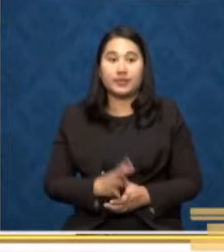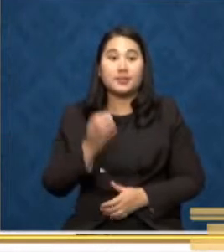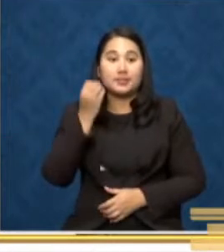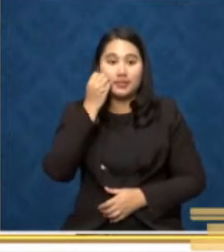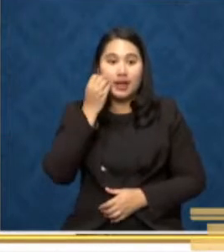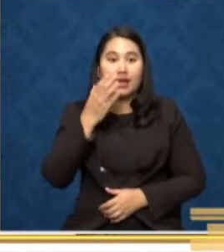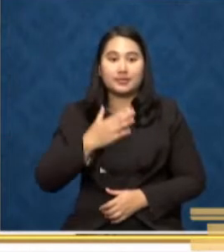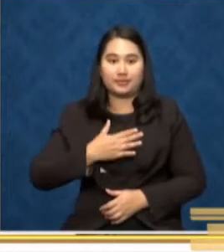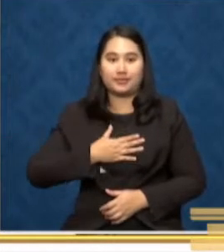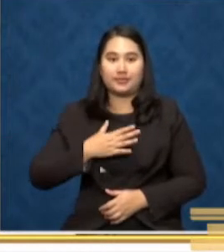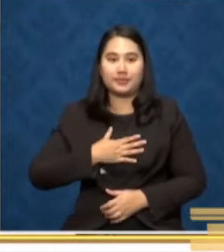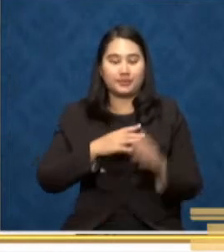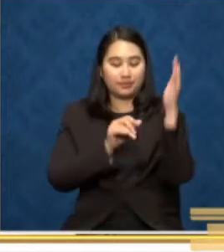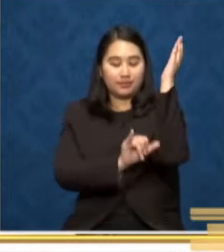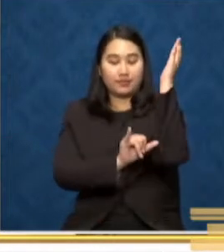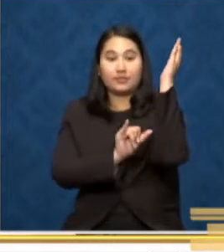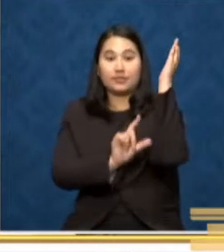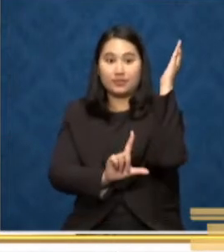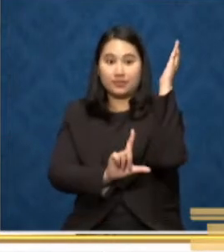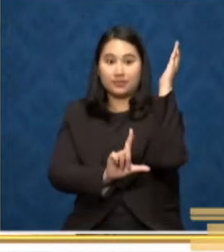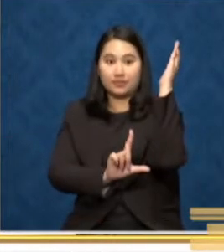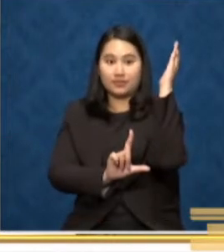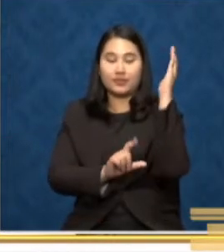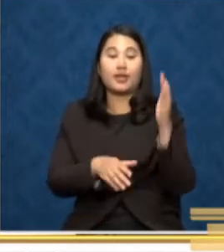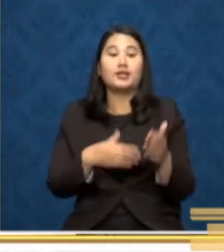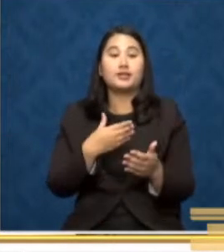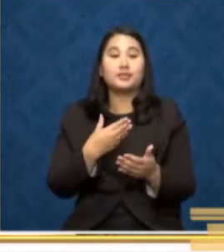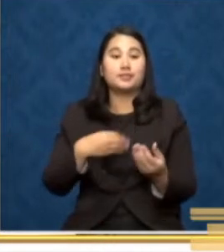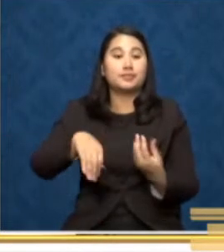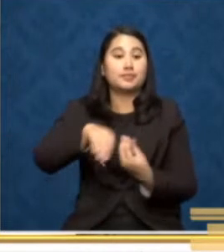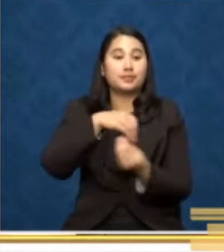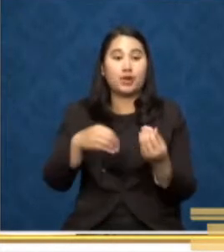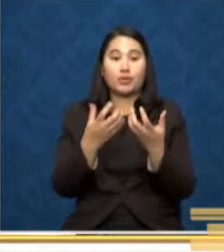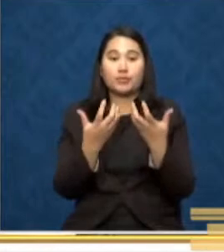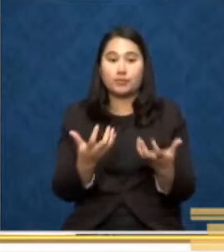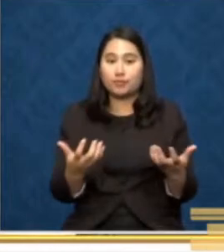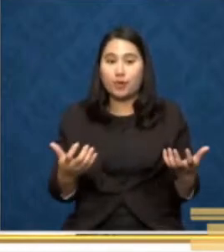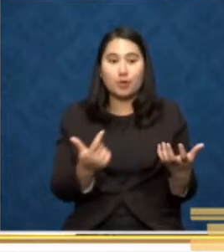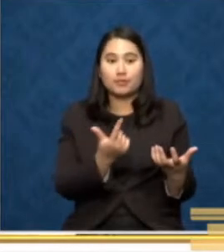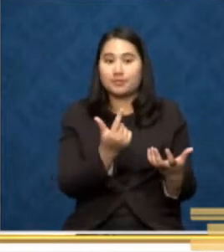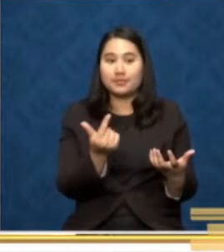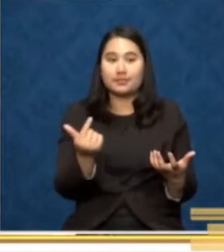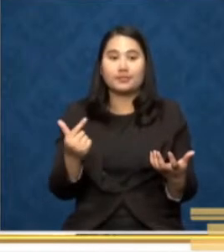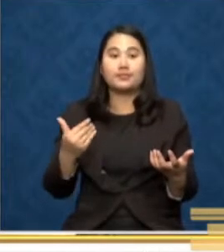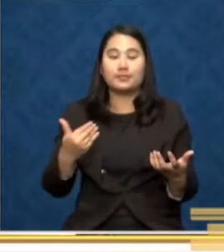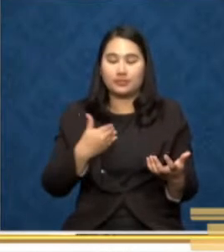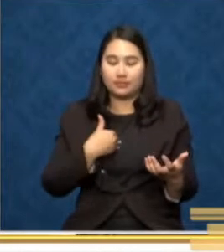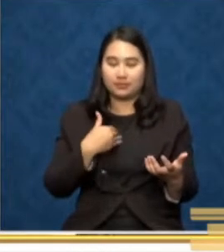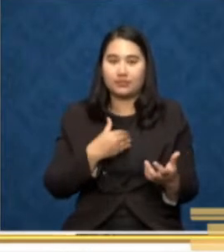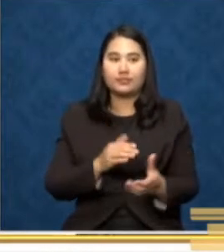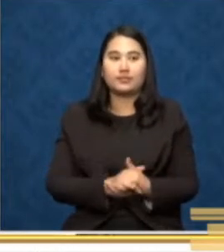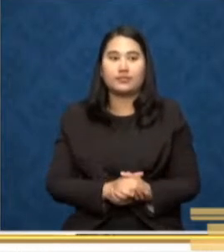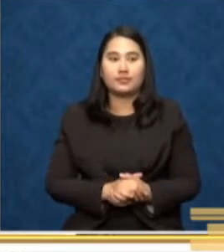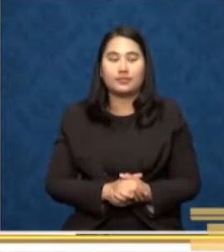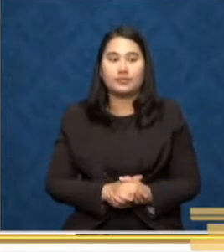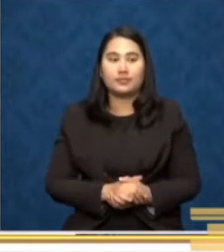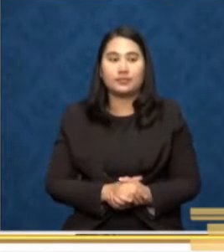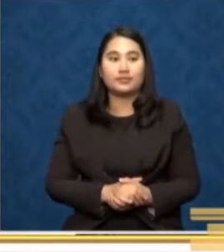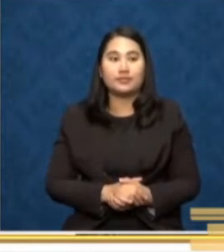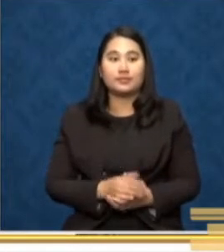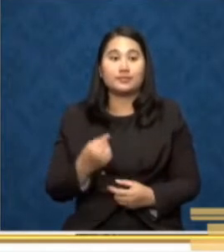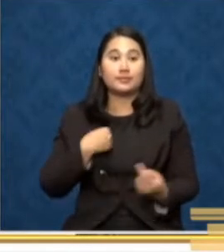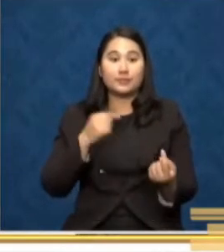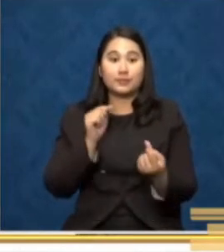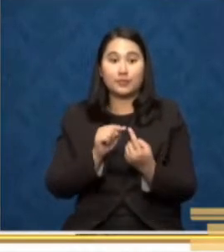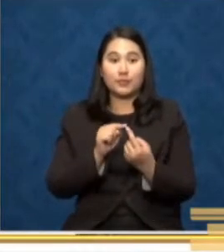มเองโดยเฉพาะอย่างยิ่งในจังหวัดยะลาเรามีต้นทุนทางด้านศักยภาพมากมายครับเรามีท่านประธานเชื่อไหมครับว่าเรามีผังเ